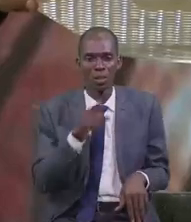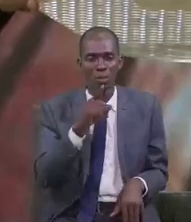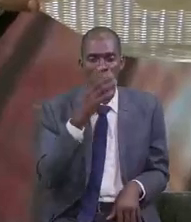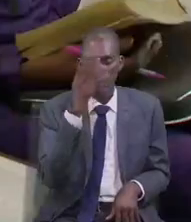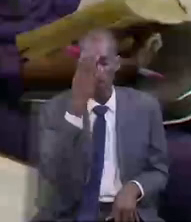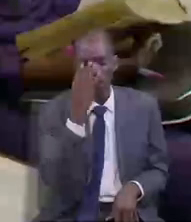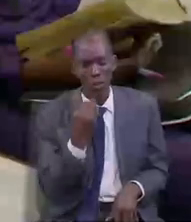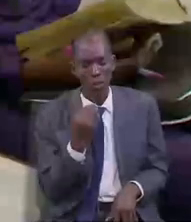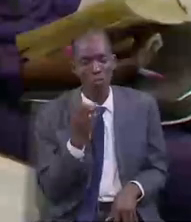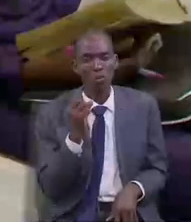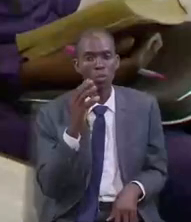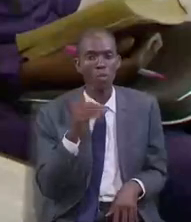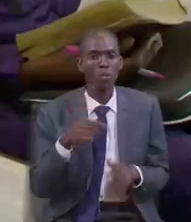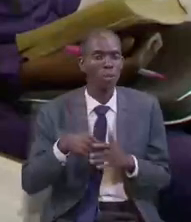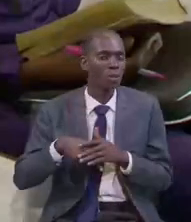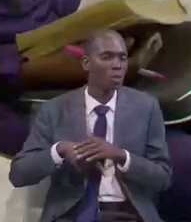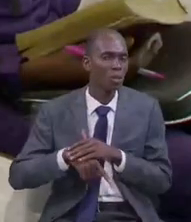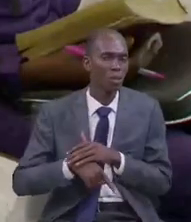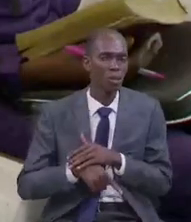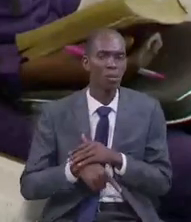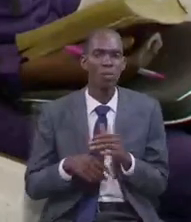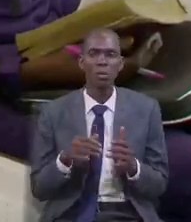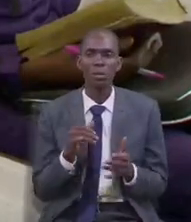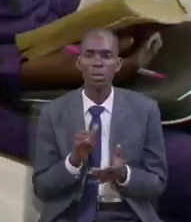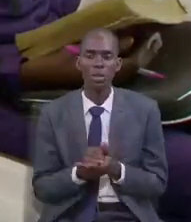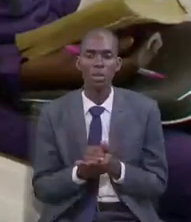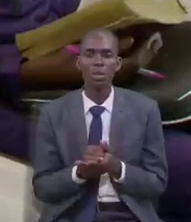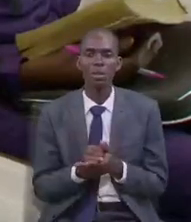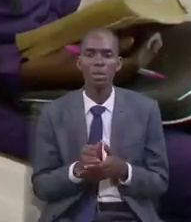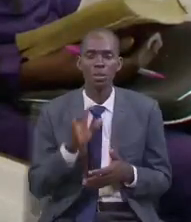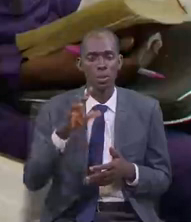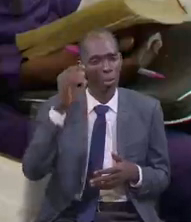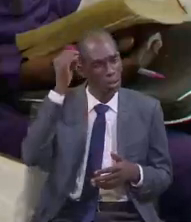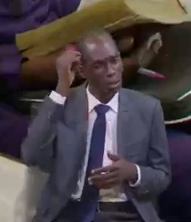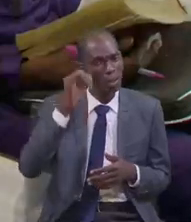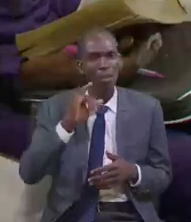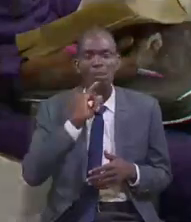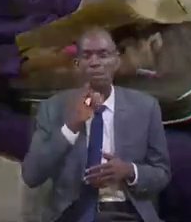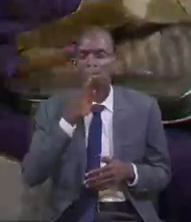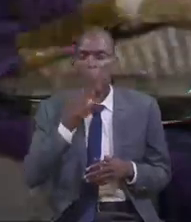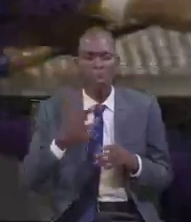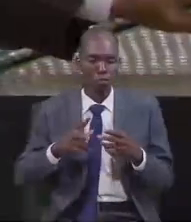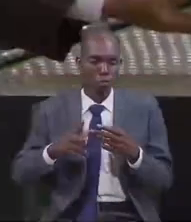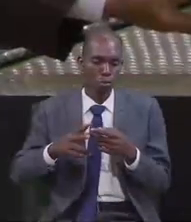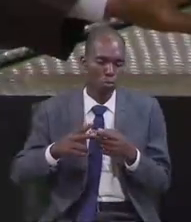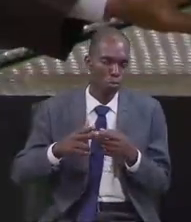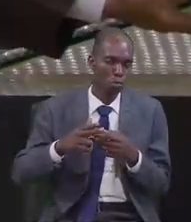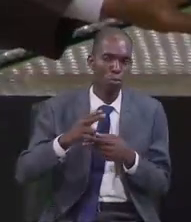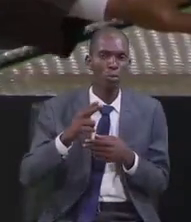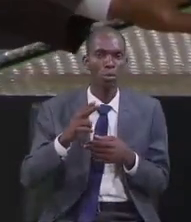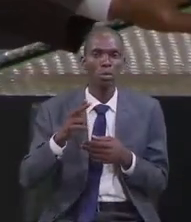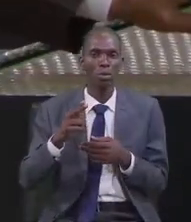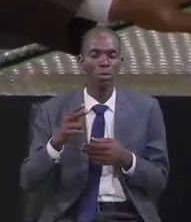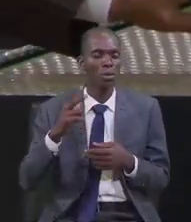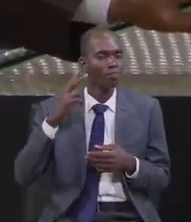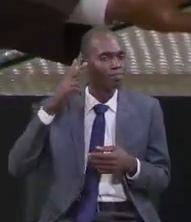dormir? Est-ce que tu peux dormir si profondément qu'on coupe tes cheveux? Qu'on coupe tes os, on